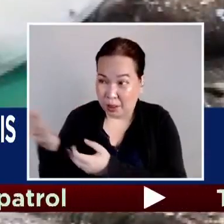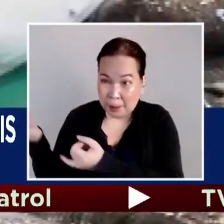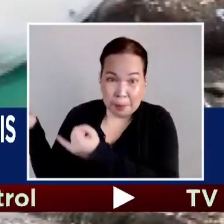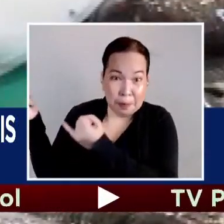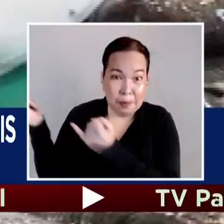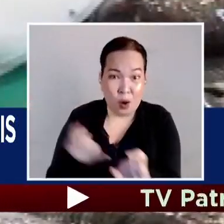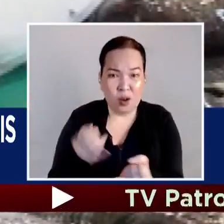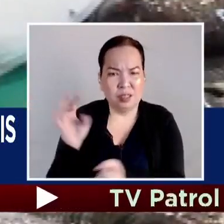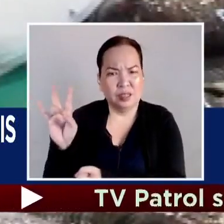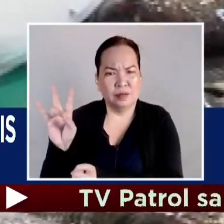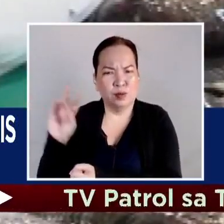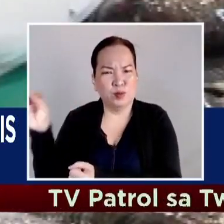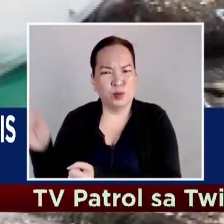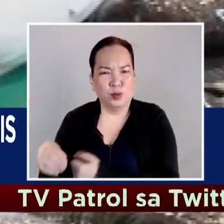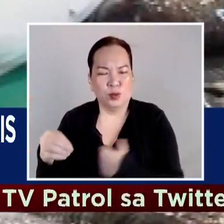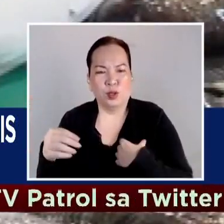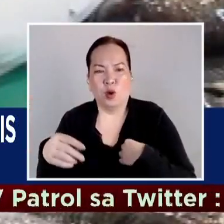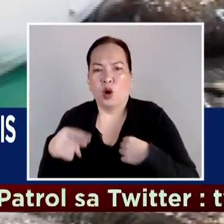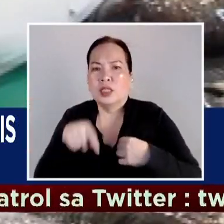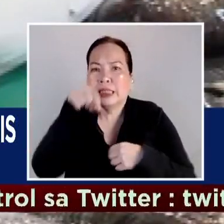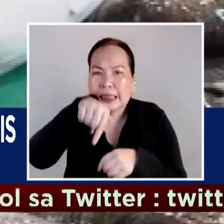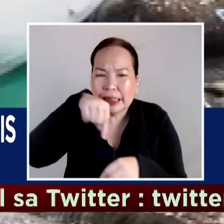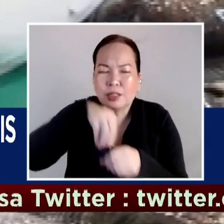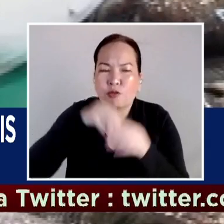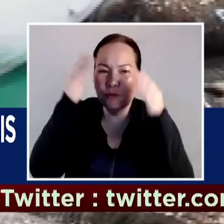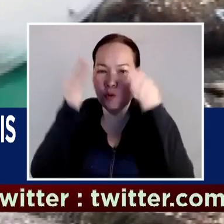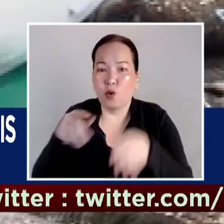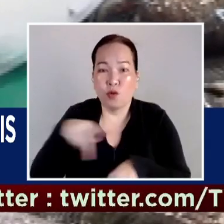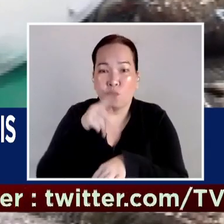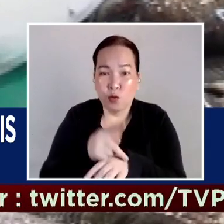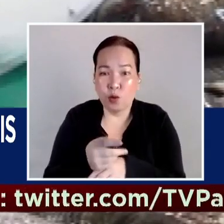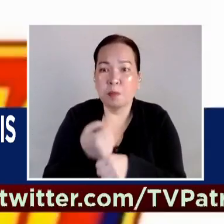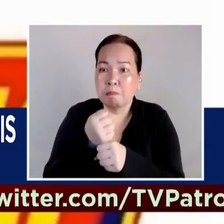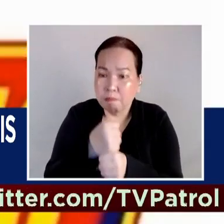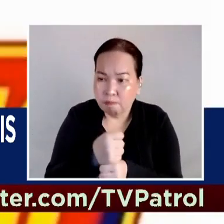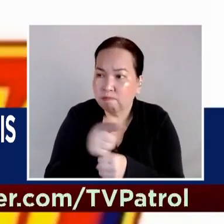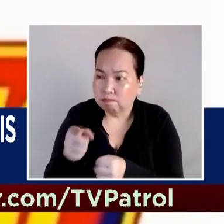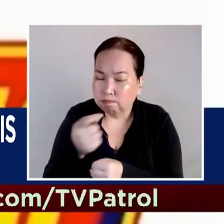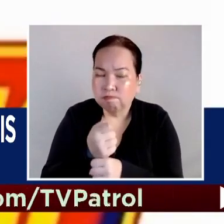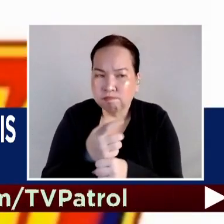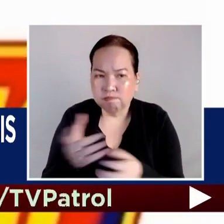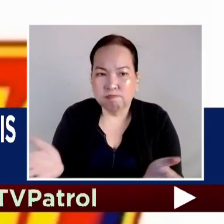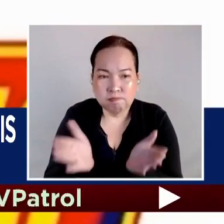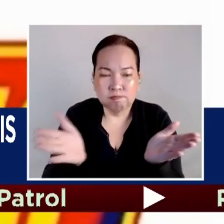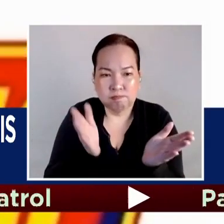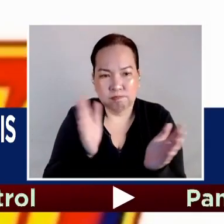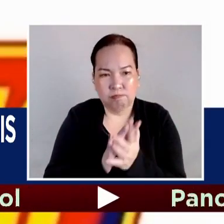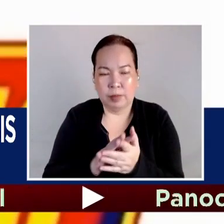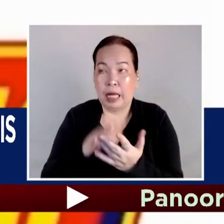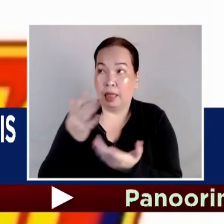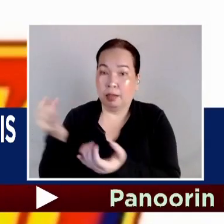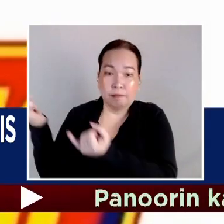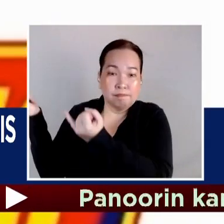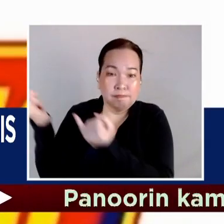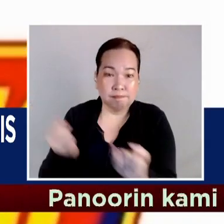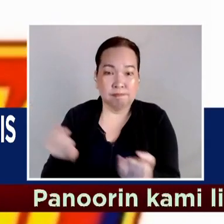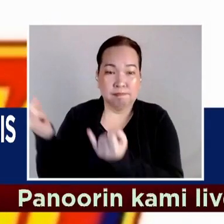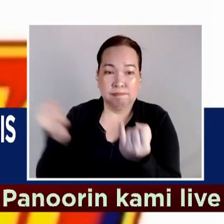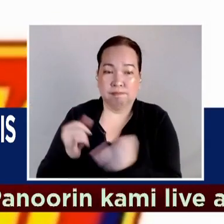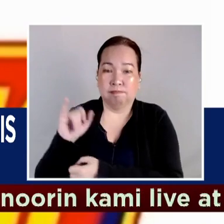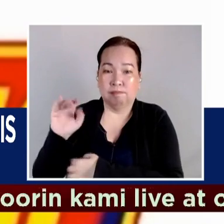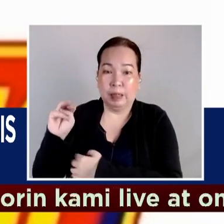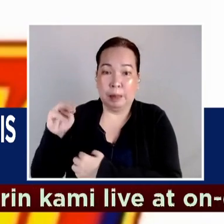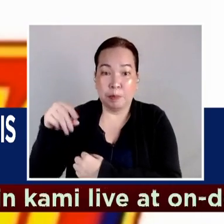So yung local production natin dapat tutukan mabuti. Yung importation ng mga